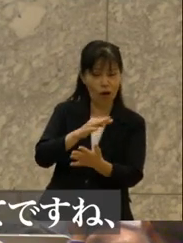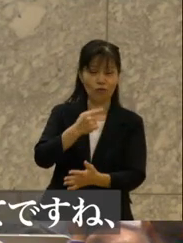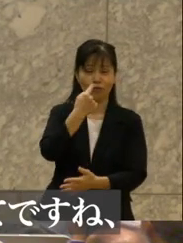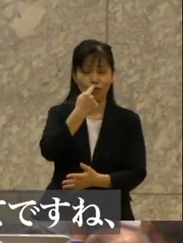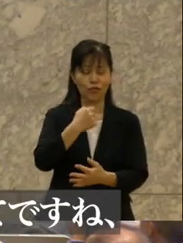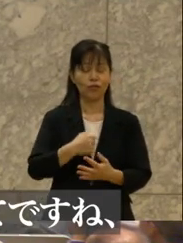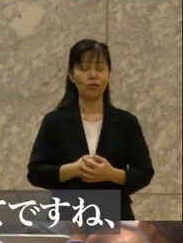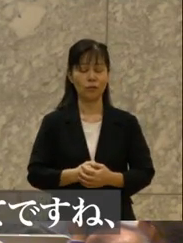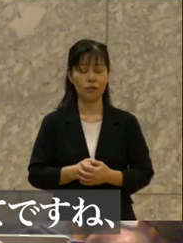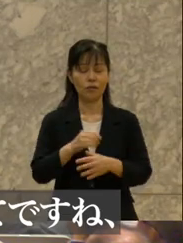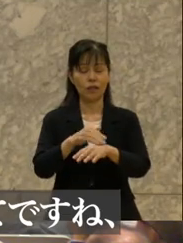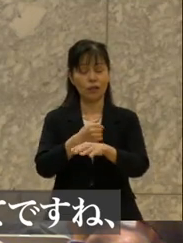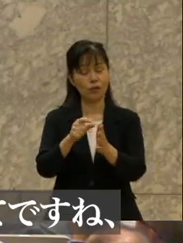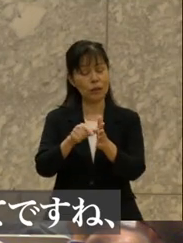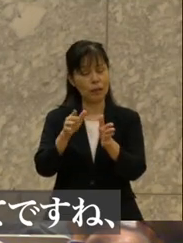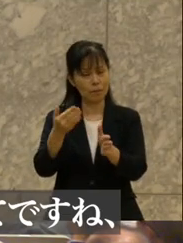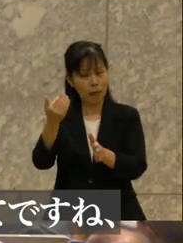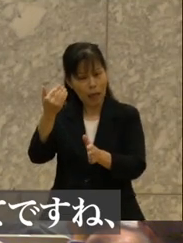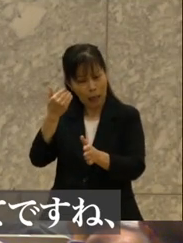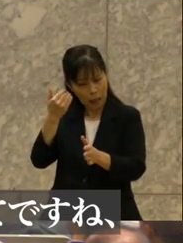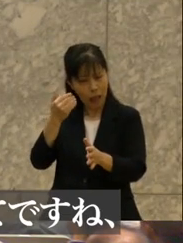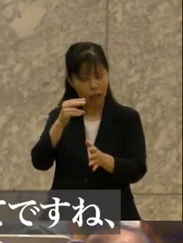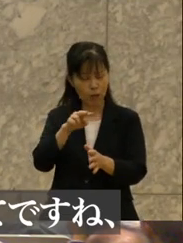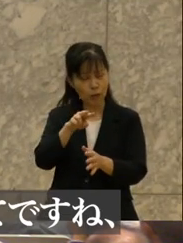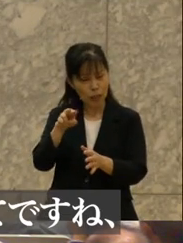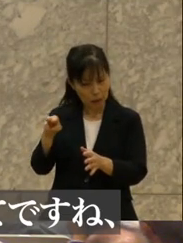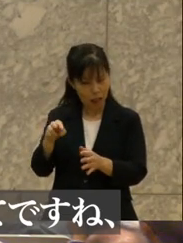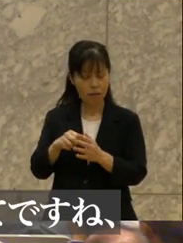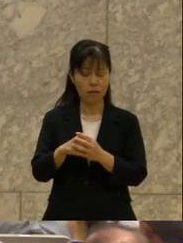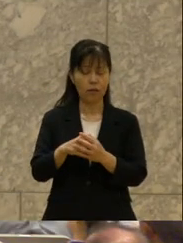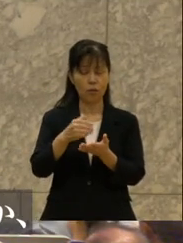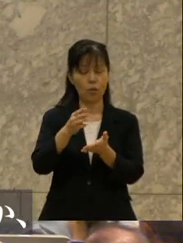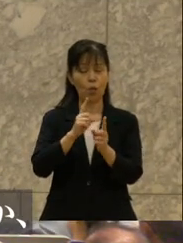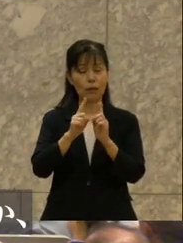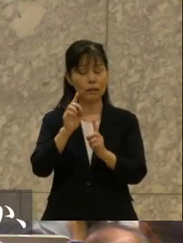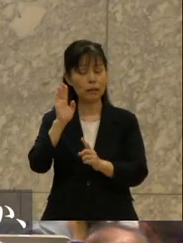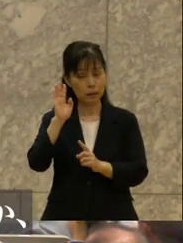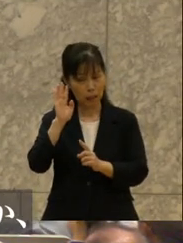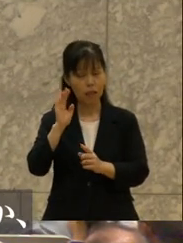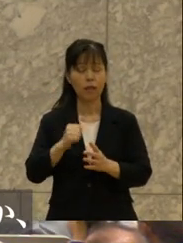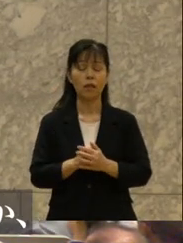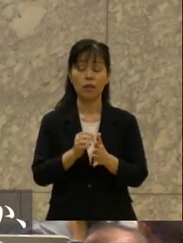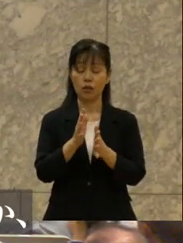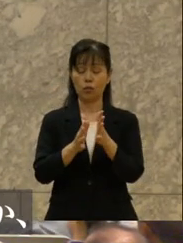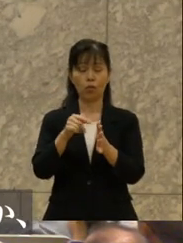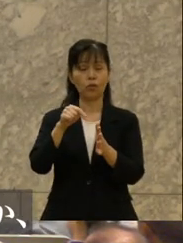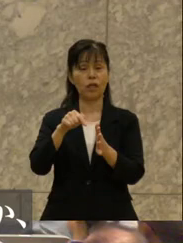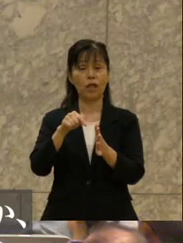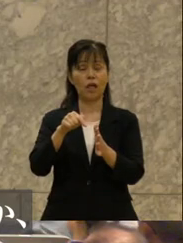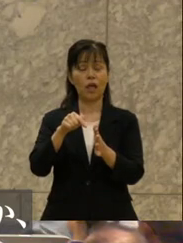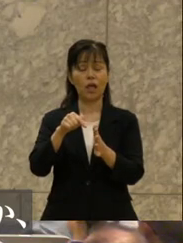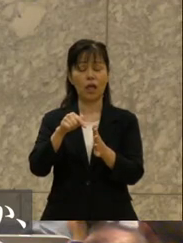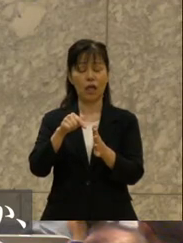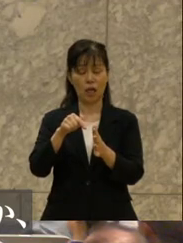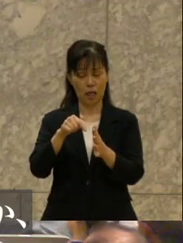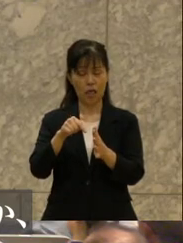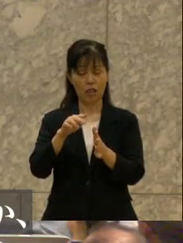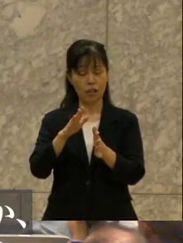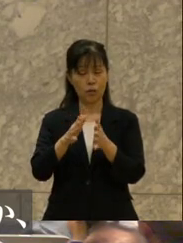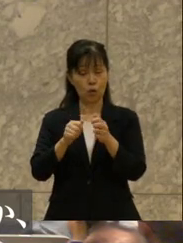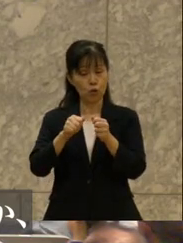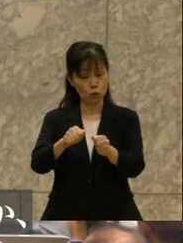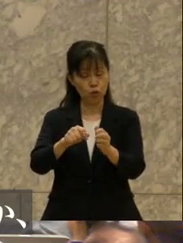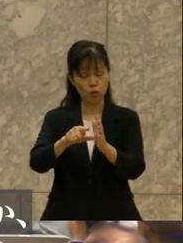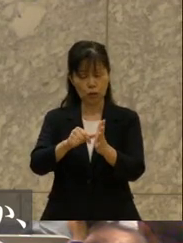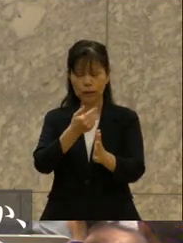先週以前も振り返られてあるいは先ほどのお話をいろいろお聞きになっててですねやっぱりスポーツでやっぱりに向き合う時に一番